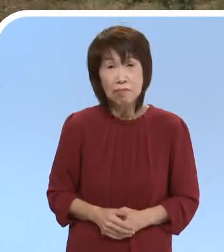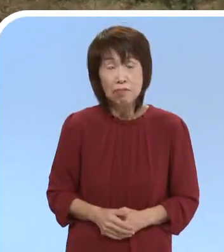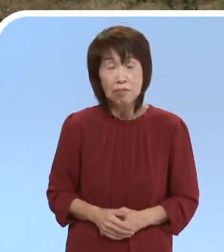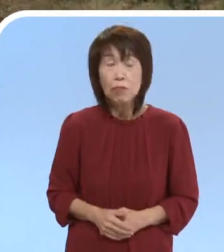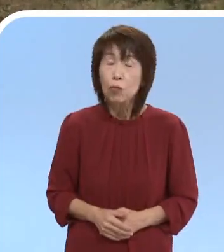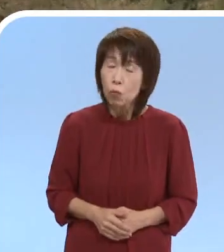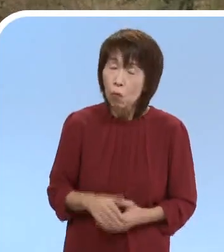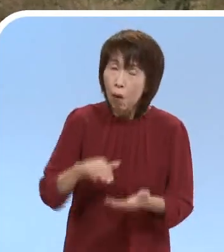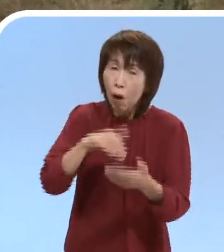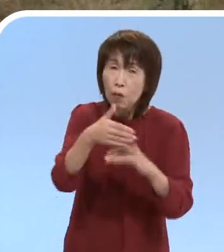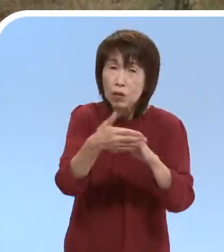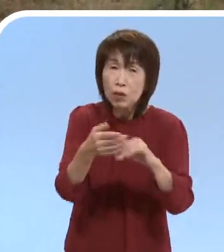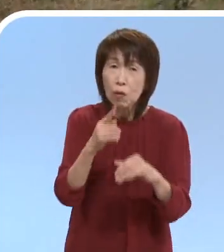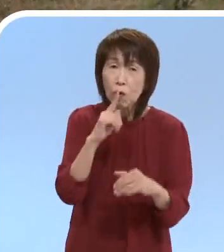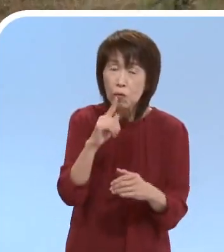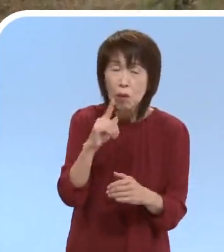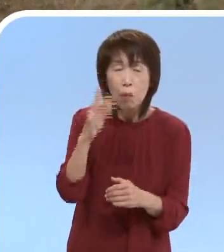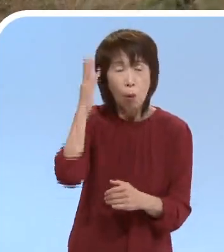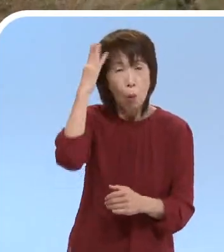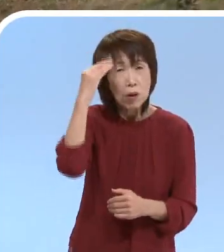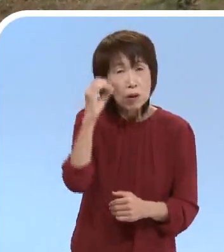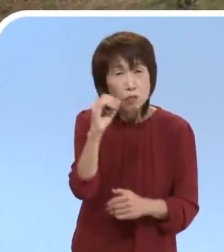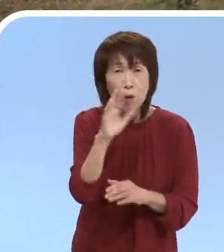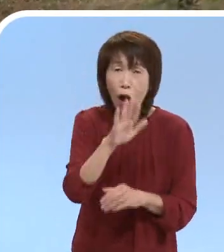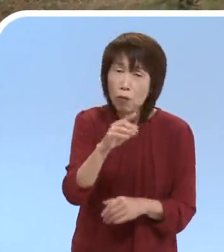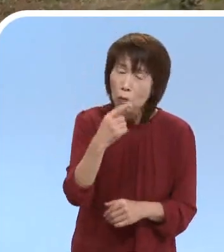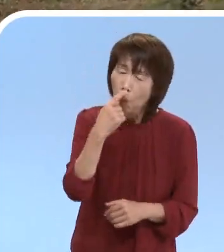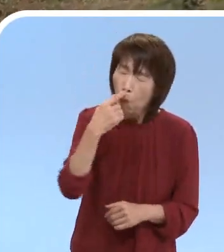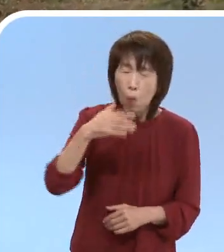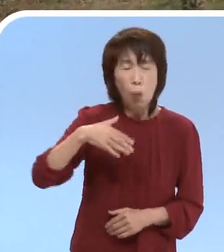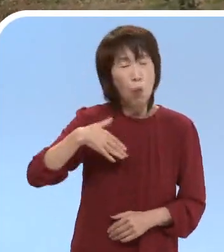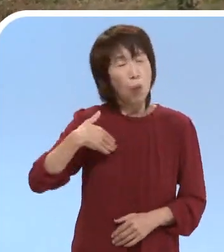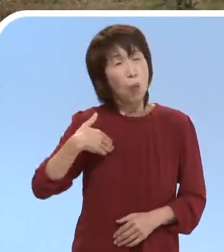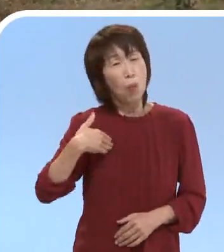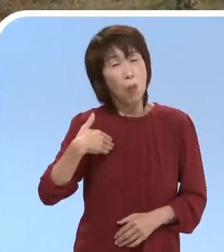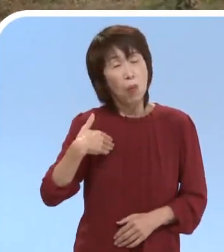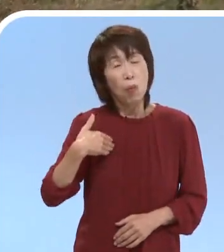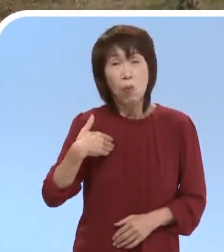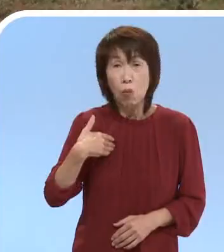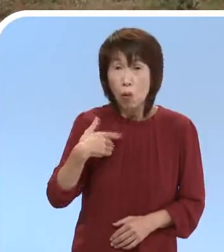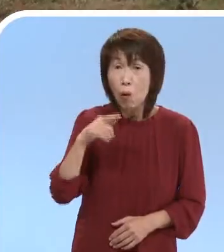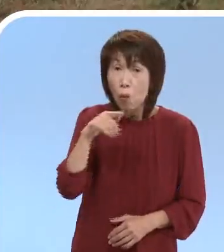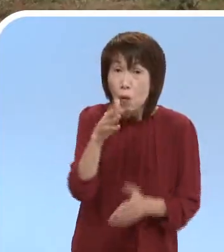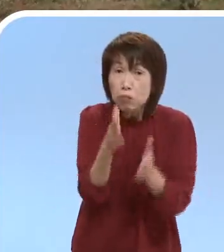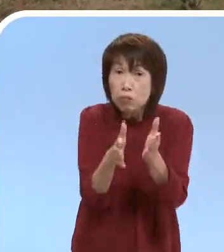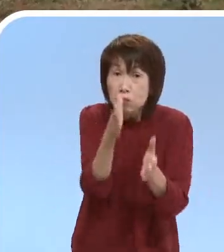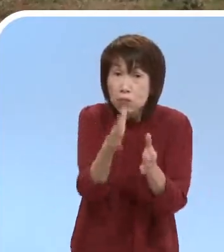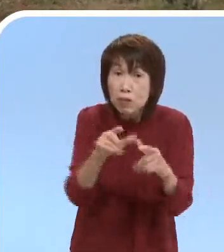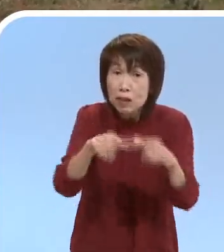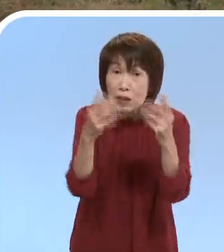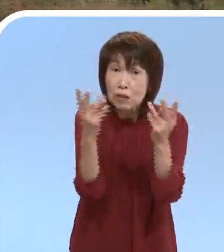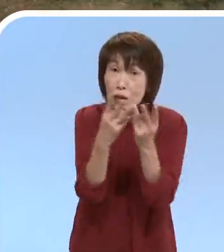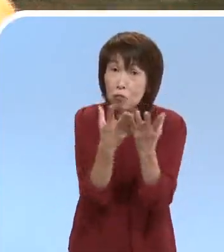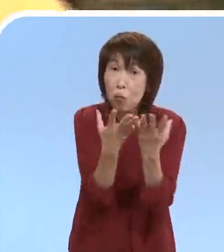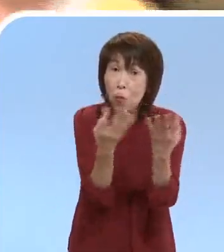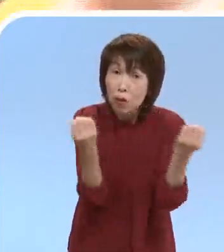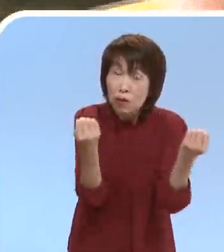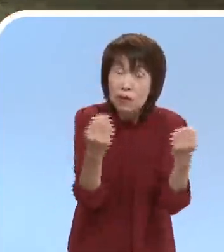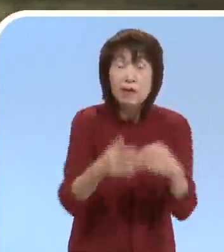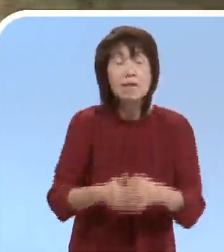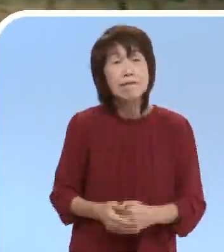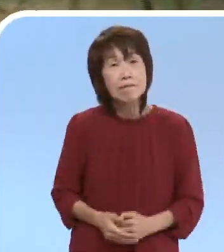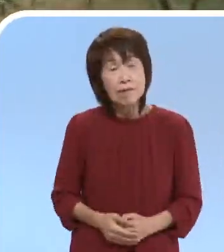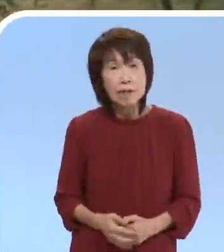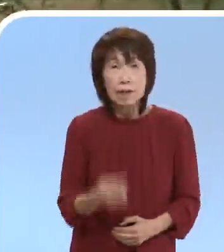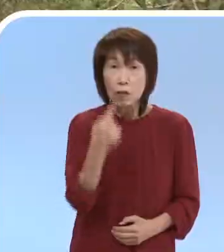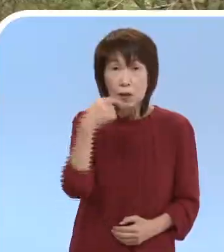淡路島でオリーブのイメージあんまり私正直なかったんですけど、はい、 そうですよね。 たくさん栽培されてたりするんですか？ そうです